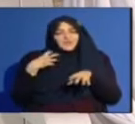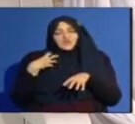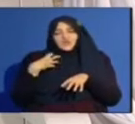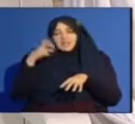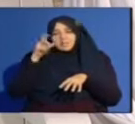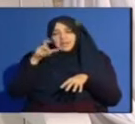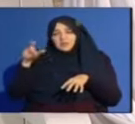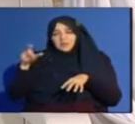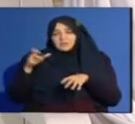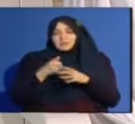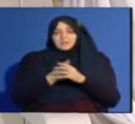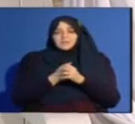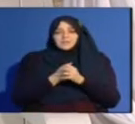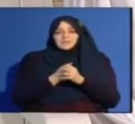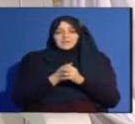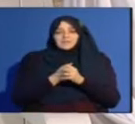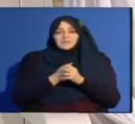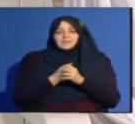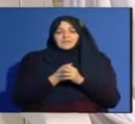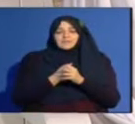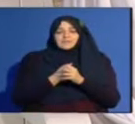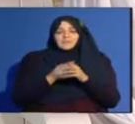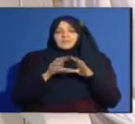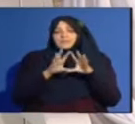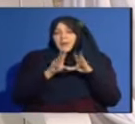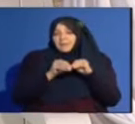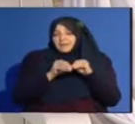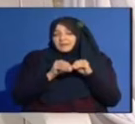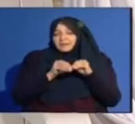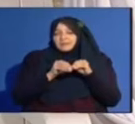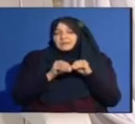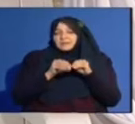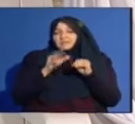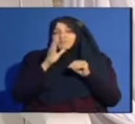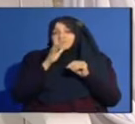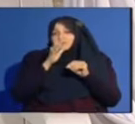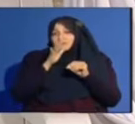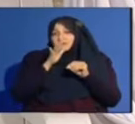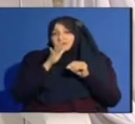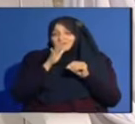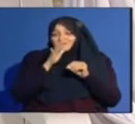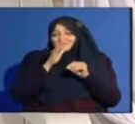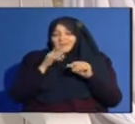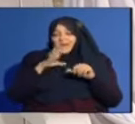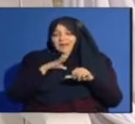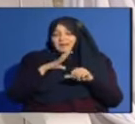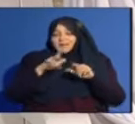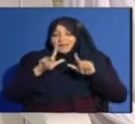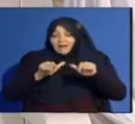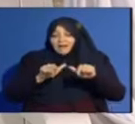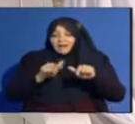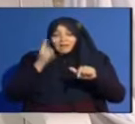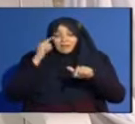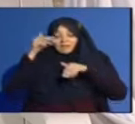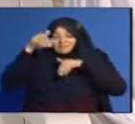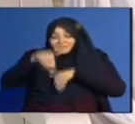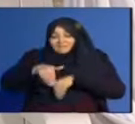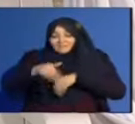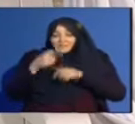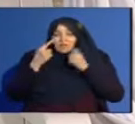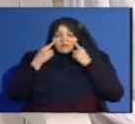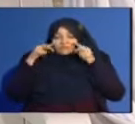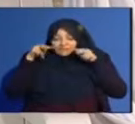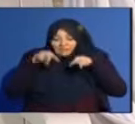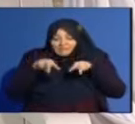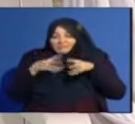أعزائهم وفقدوا أقاربهم ولا يقدرون على حضور الجنازة. نعم.